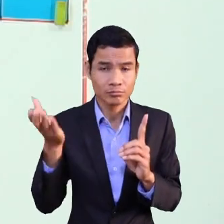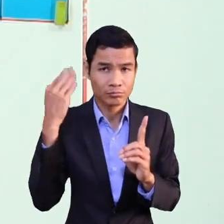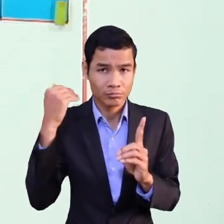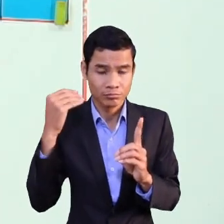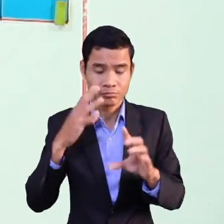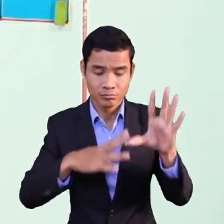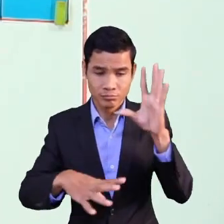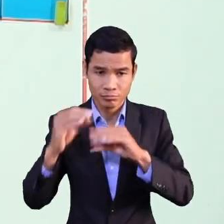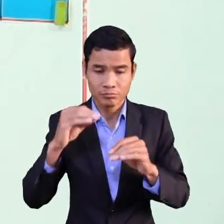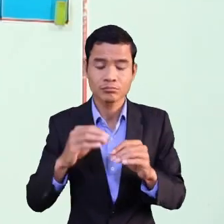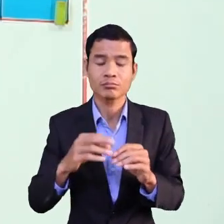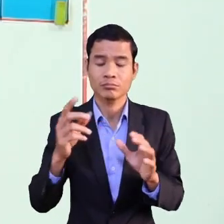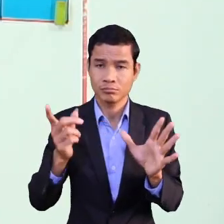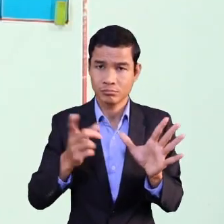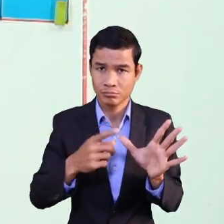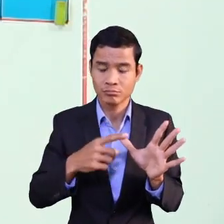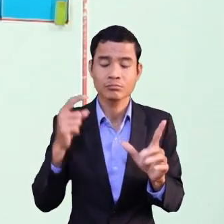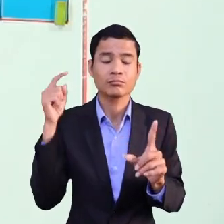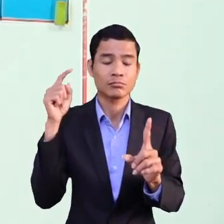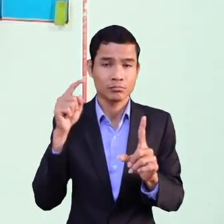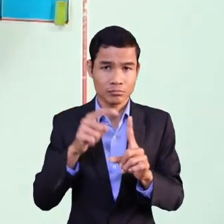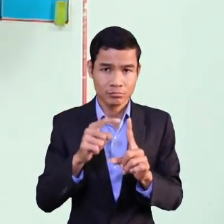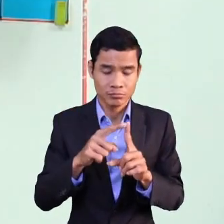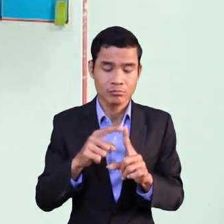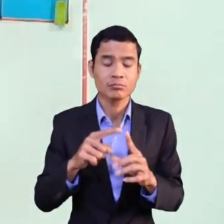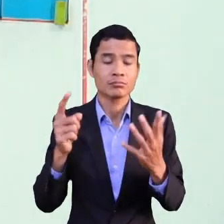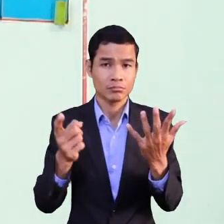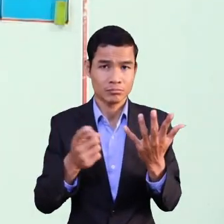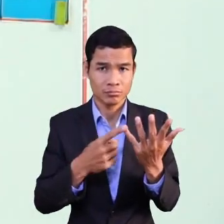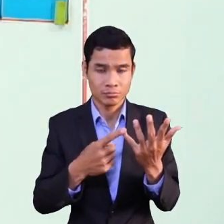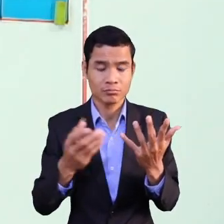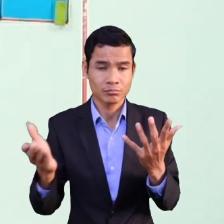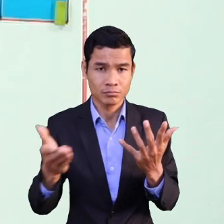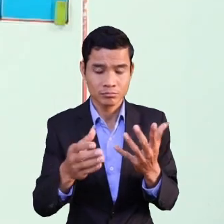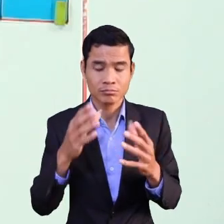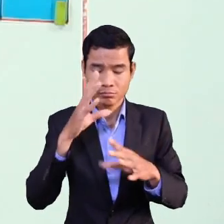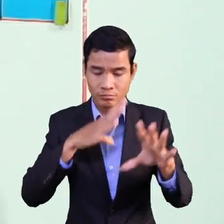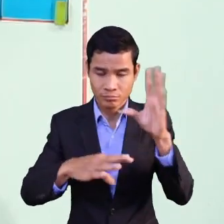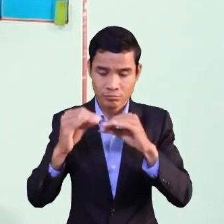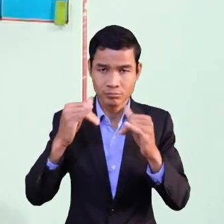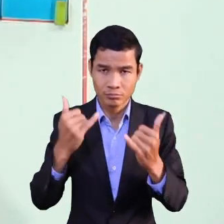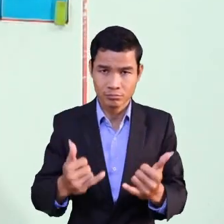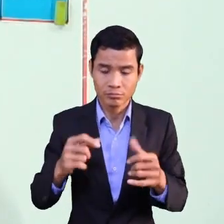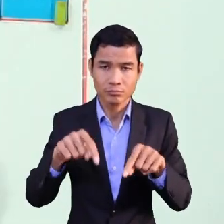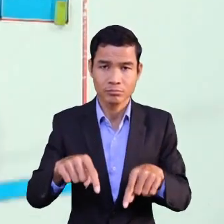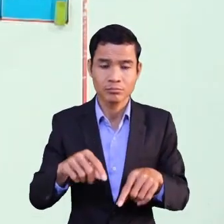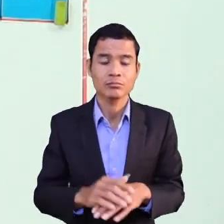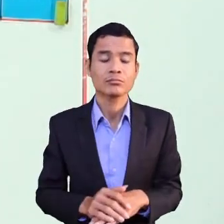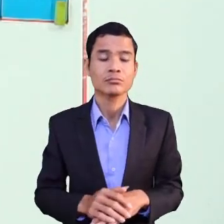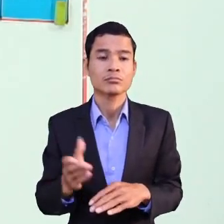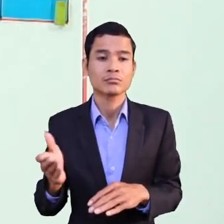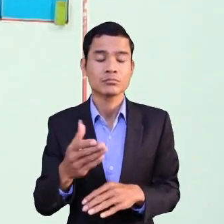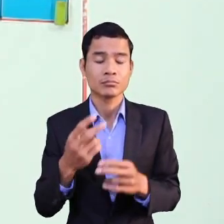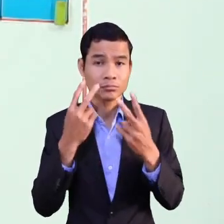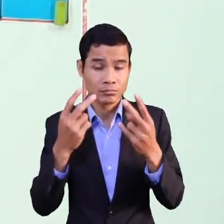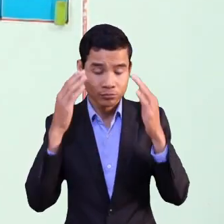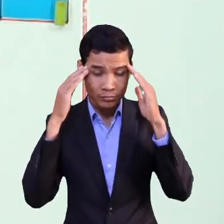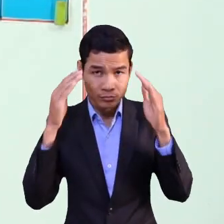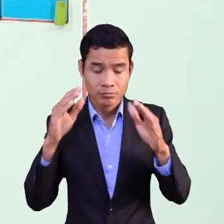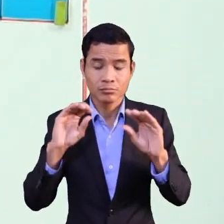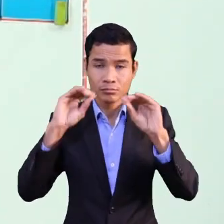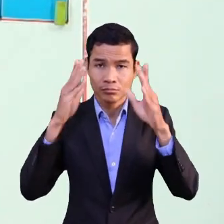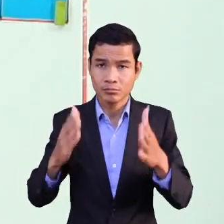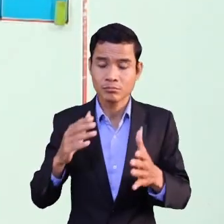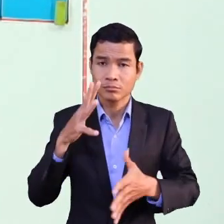មុនគឺពីស្រៈអាចារហូតដល់ស្រៈអេដែលយើងកំពុងតែរៀននេះណាអញ្ចឹងកូនកូនមើលមកអ្នកគ្រូអាន